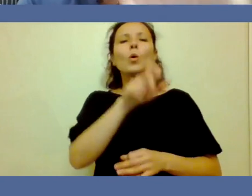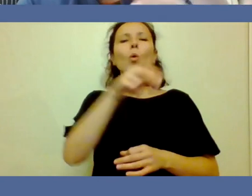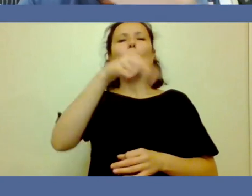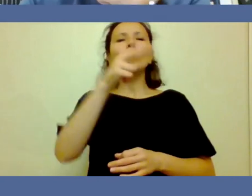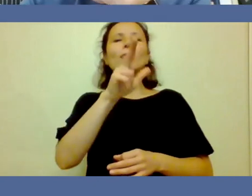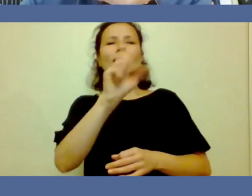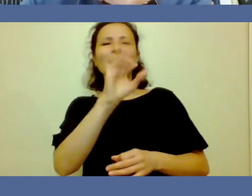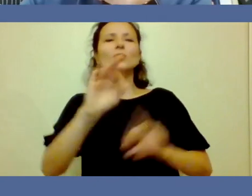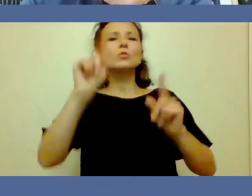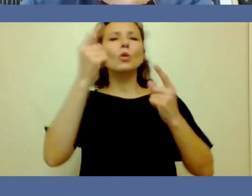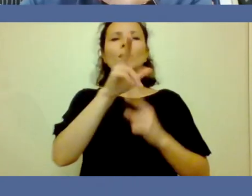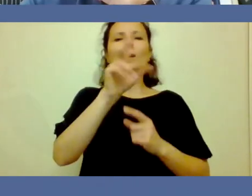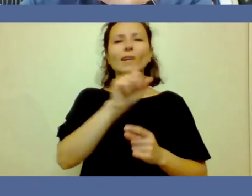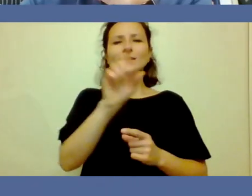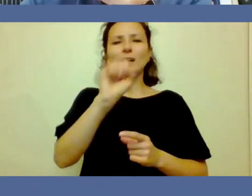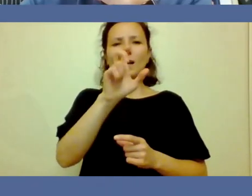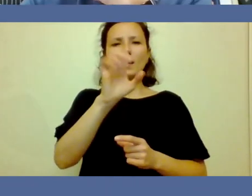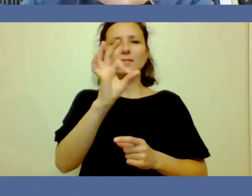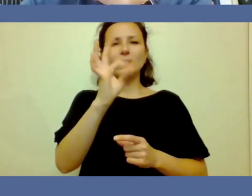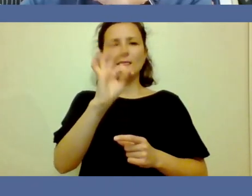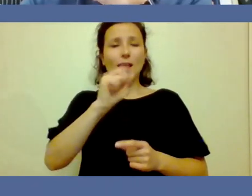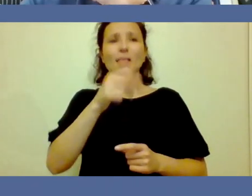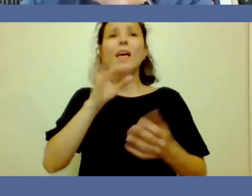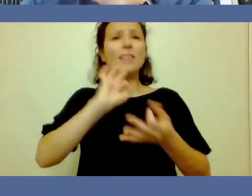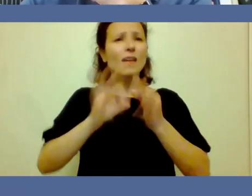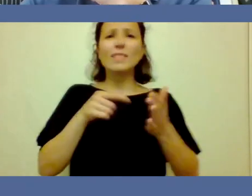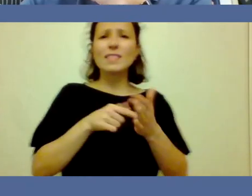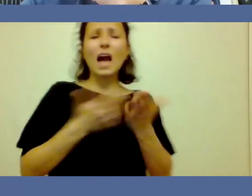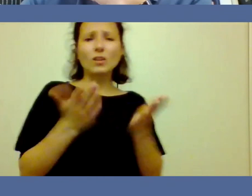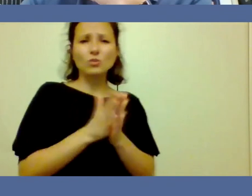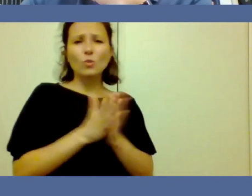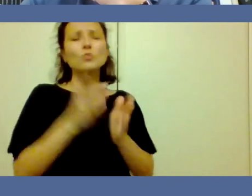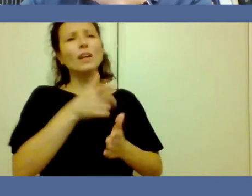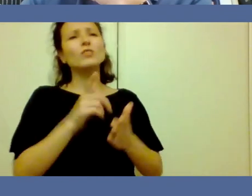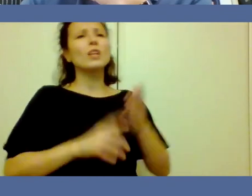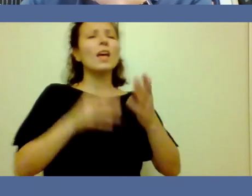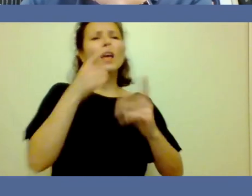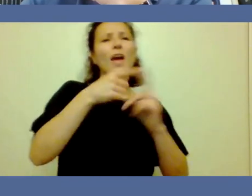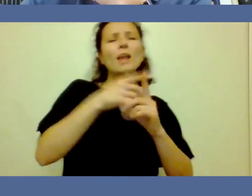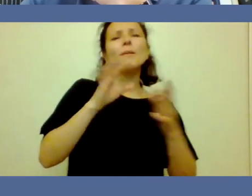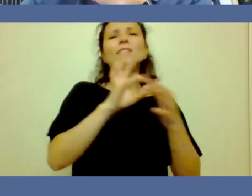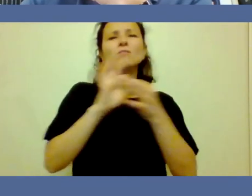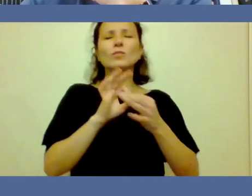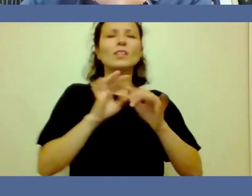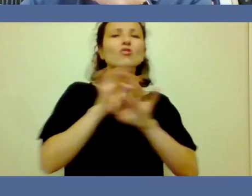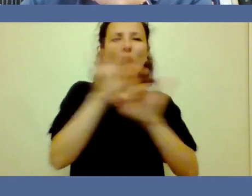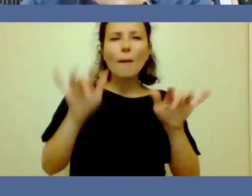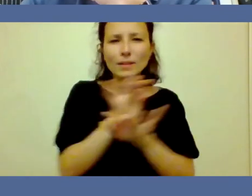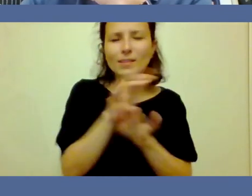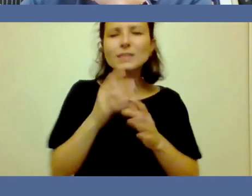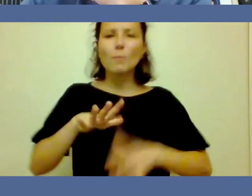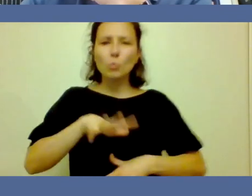No właśnie. Nawet w tej książce te elementy związane czy to z szamanizmem, czy z duchowością, czy z tymi wszystkimi przestrzeniami,